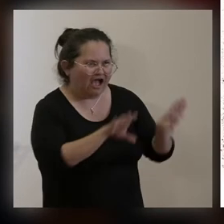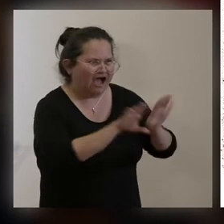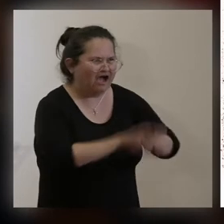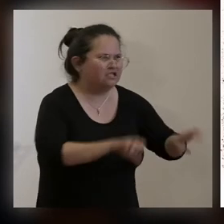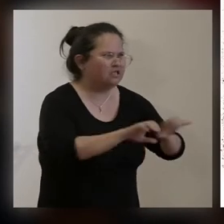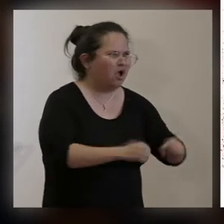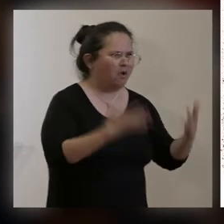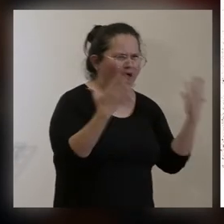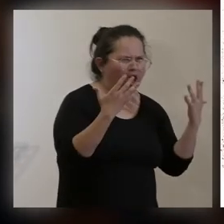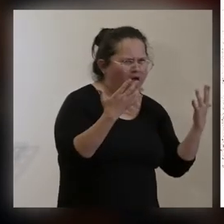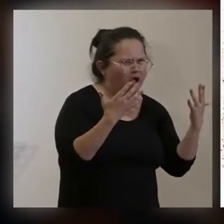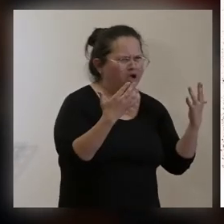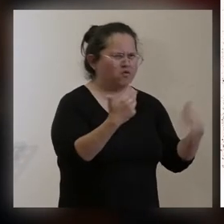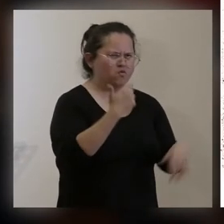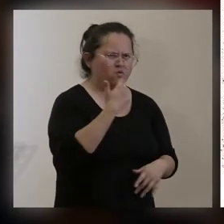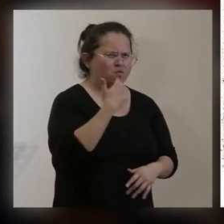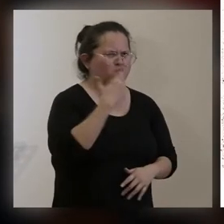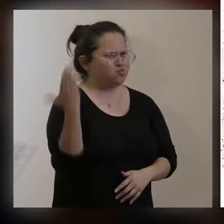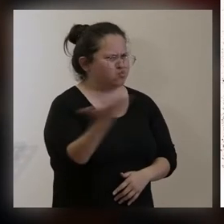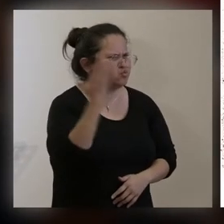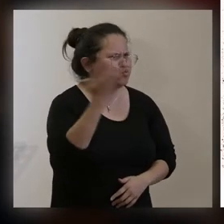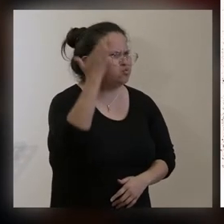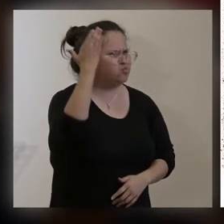de tisser